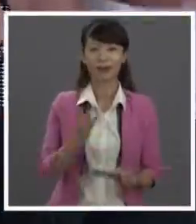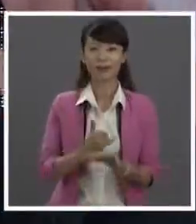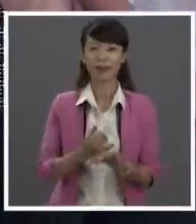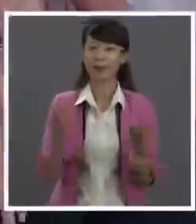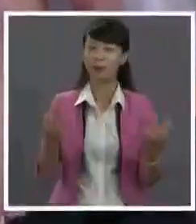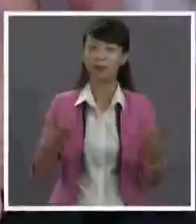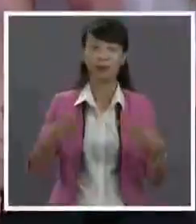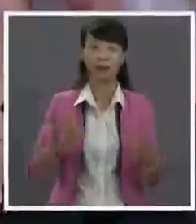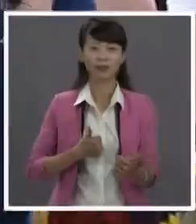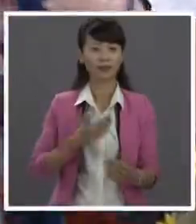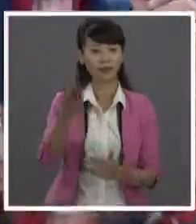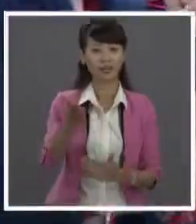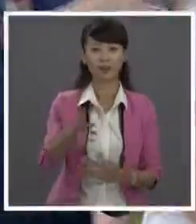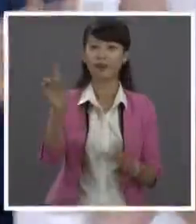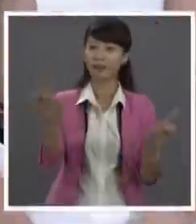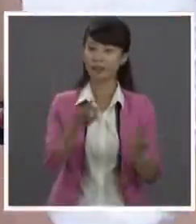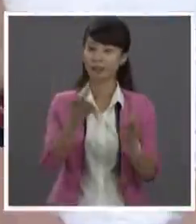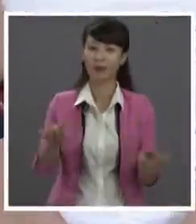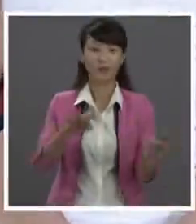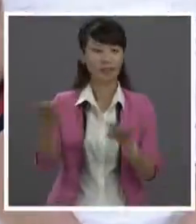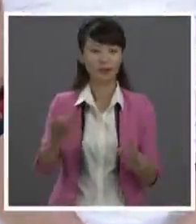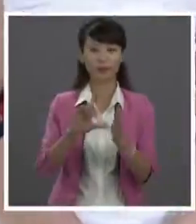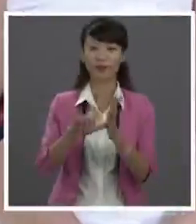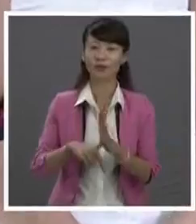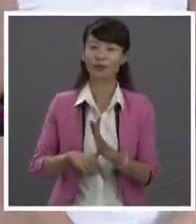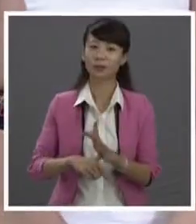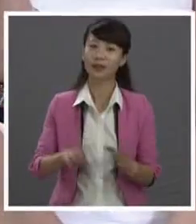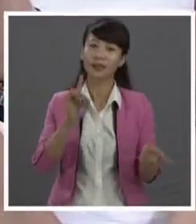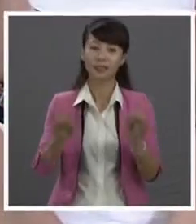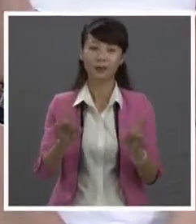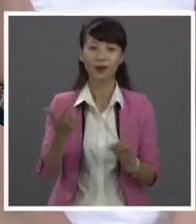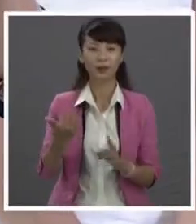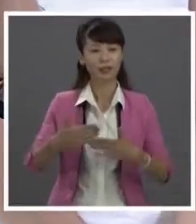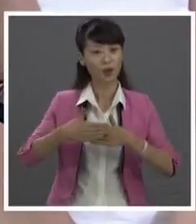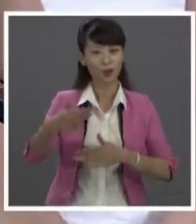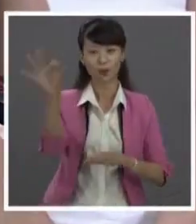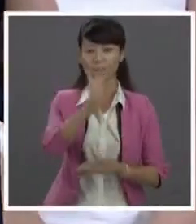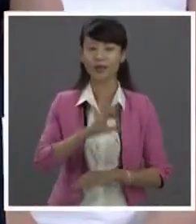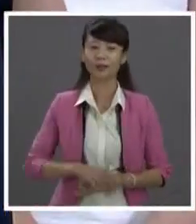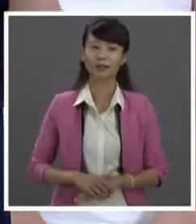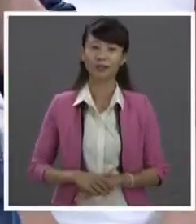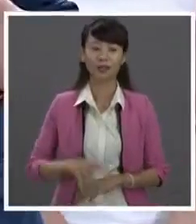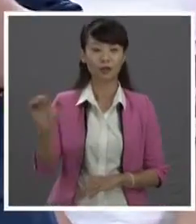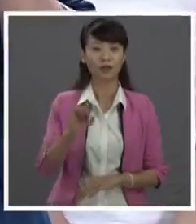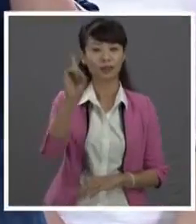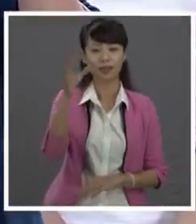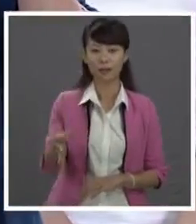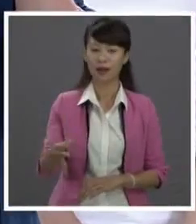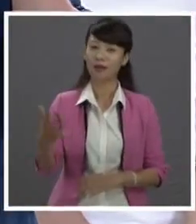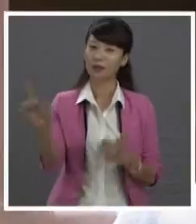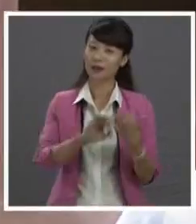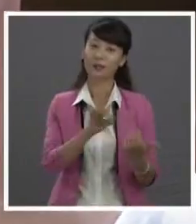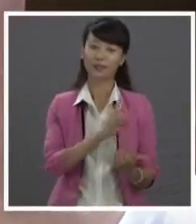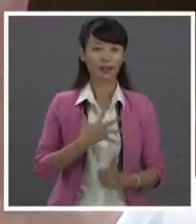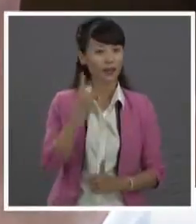在没有这个老师在前面跟他指挥节拍的时候，他们的节拍还是有一点点小小的误差，但是他可以抓到第一拍之后完全靠自己的感